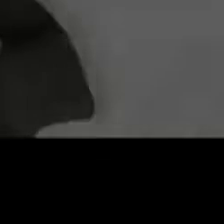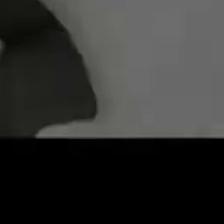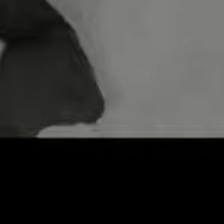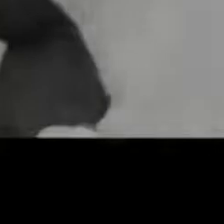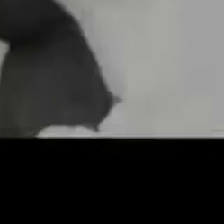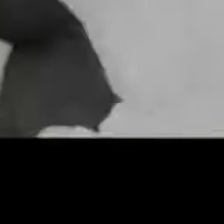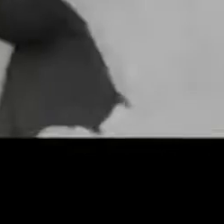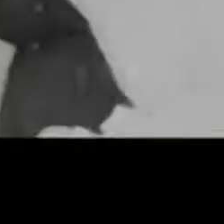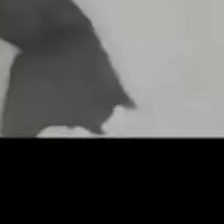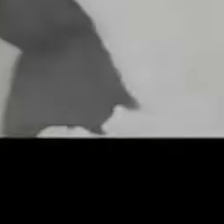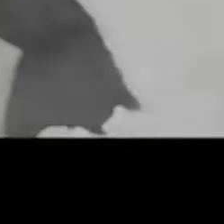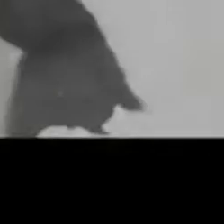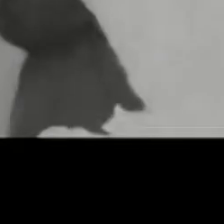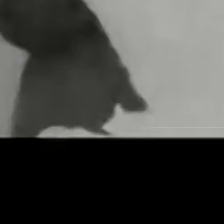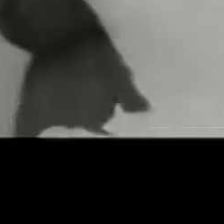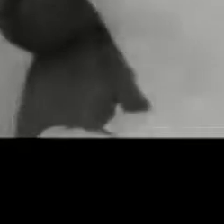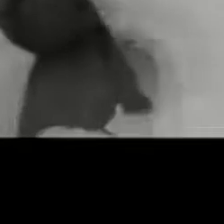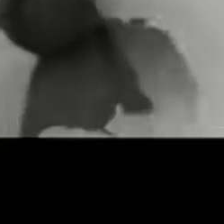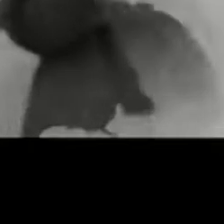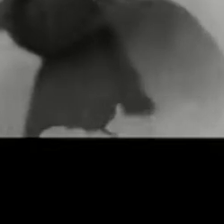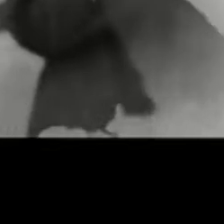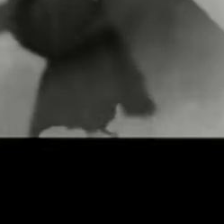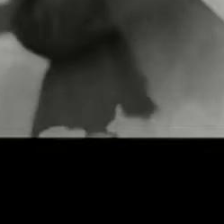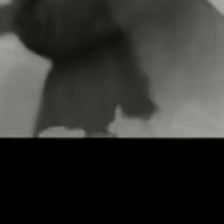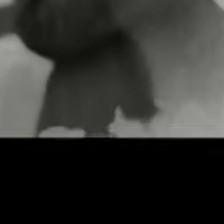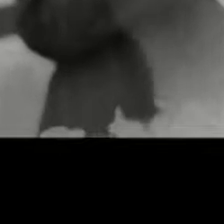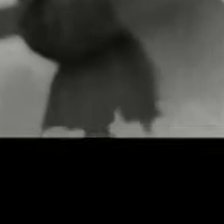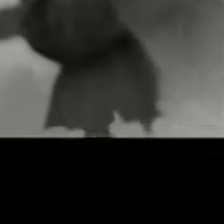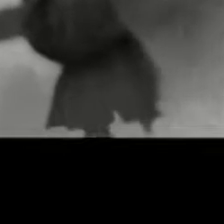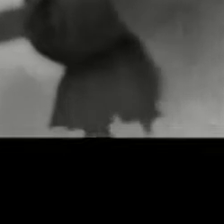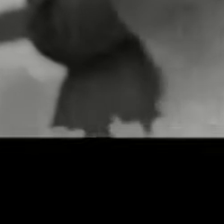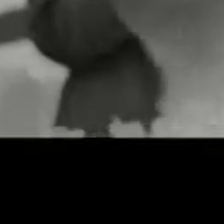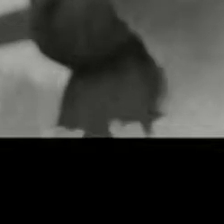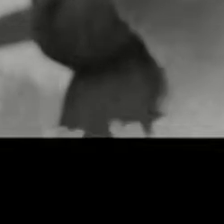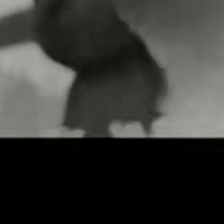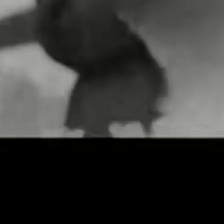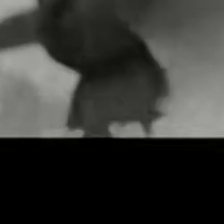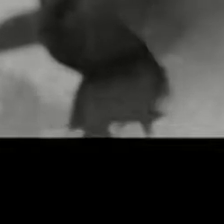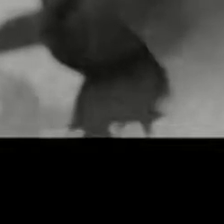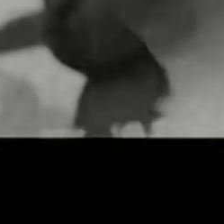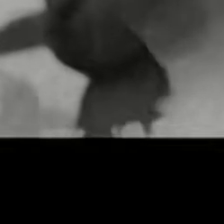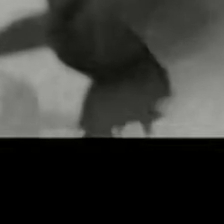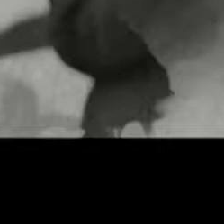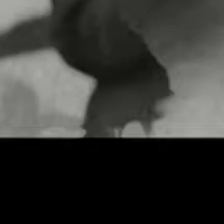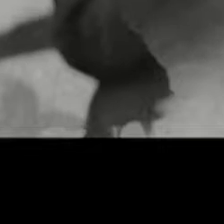kita sempat terhenti perjam jam dinding yang tidak berfungsi